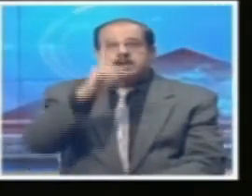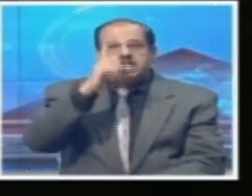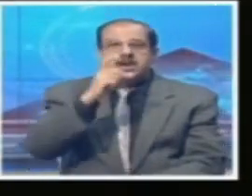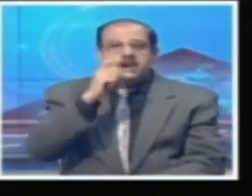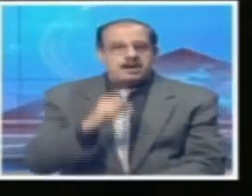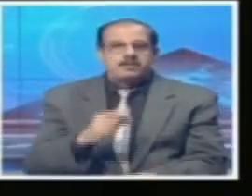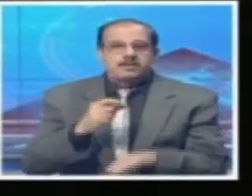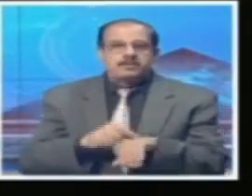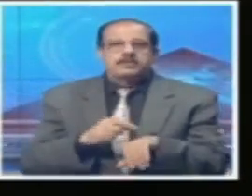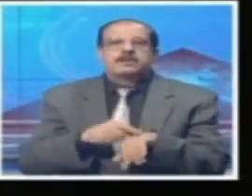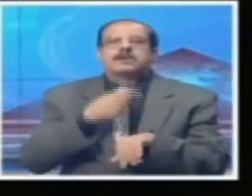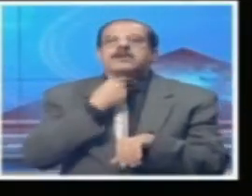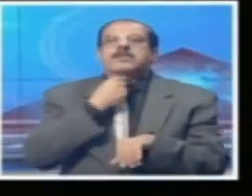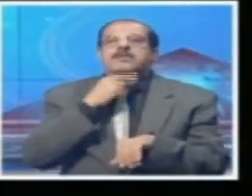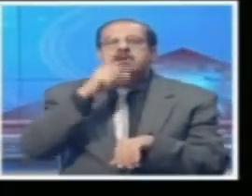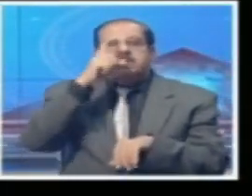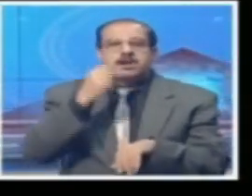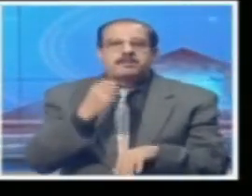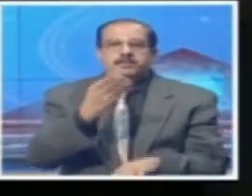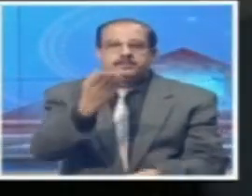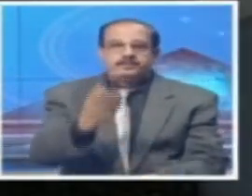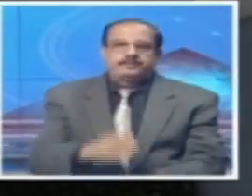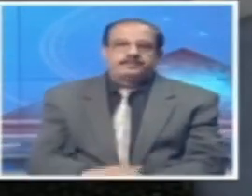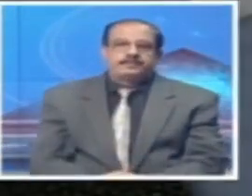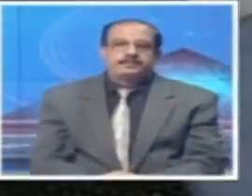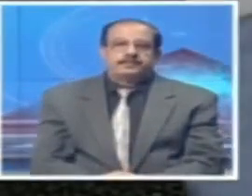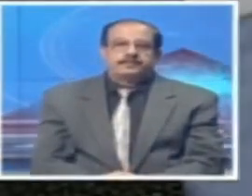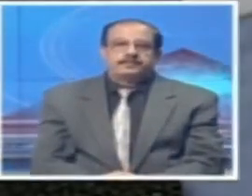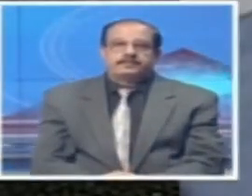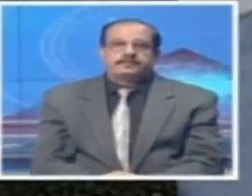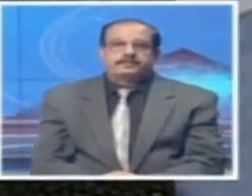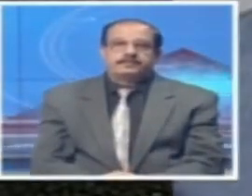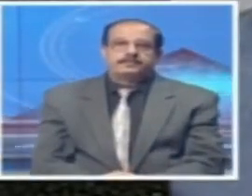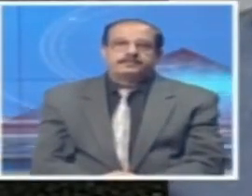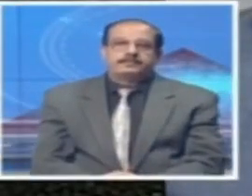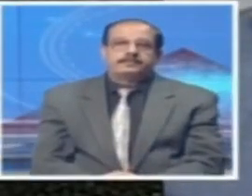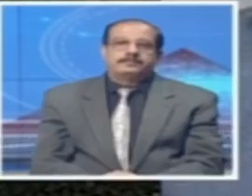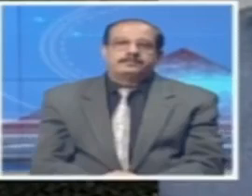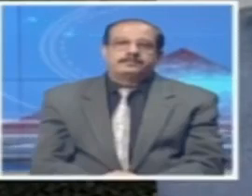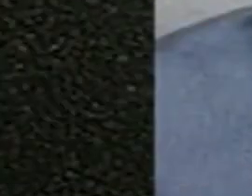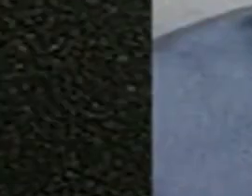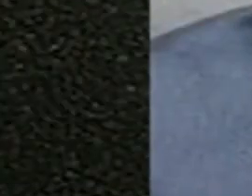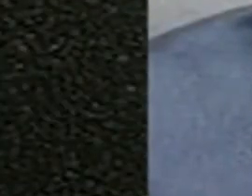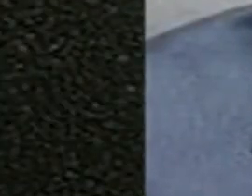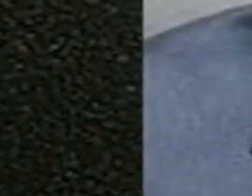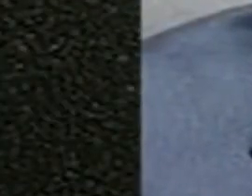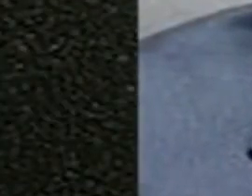الدكتور كمال الجنزوري. سوزان مصطفى، التلفزيون المصري.